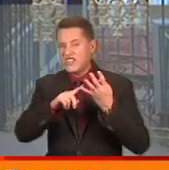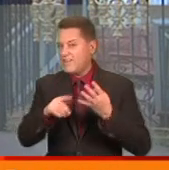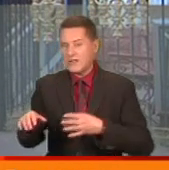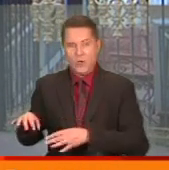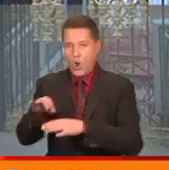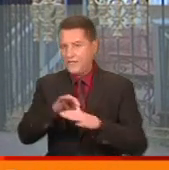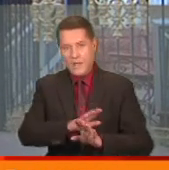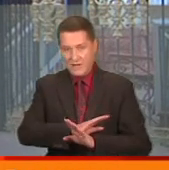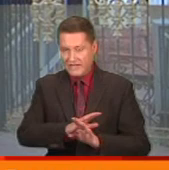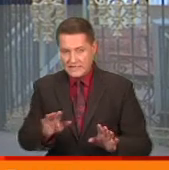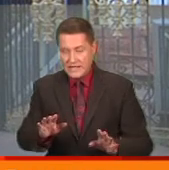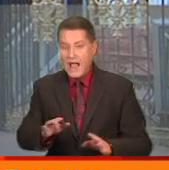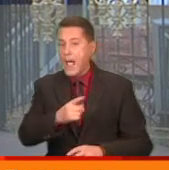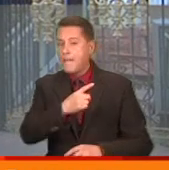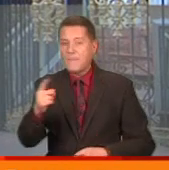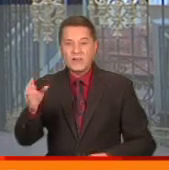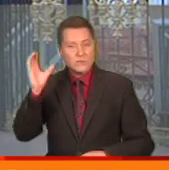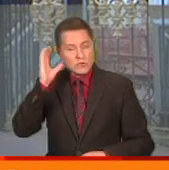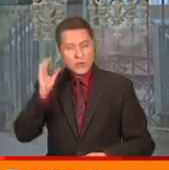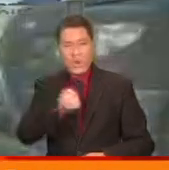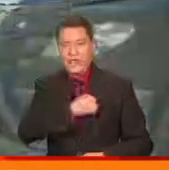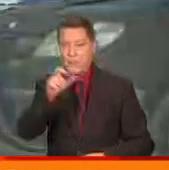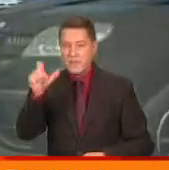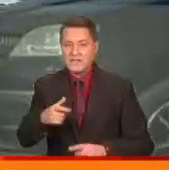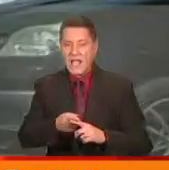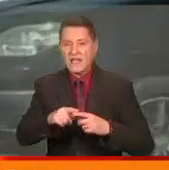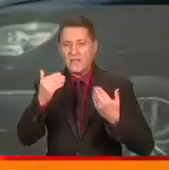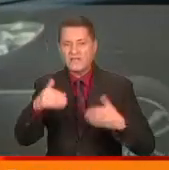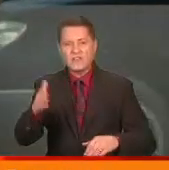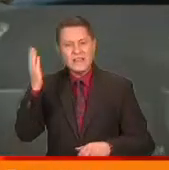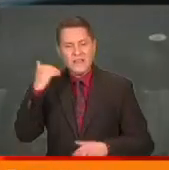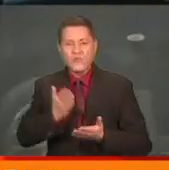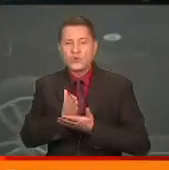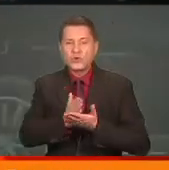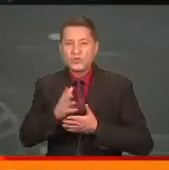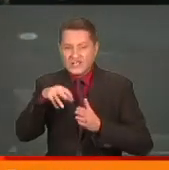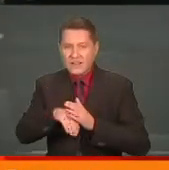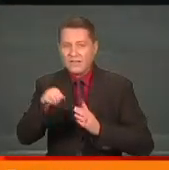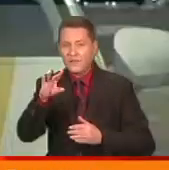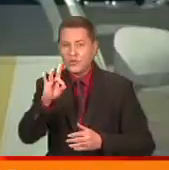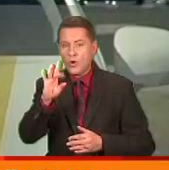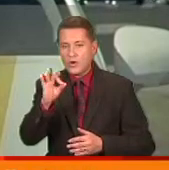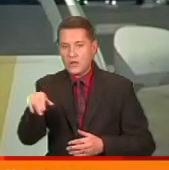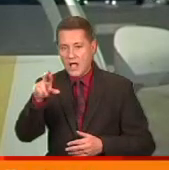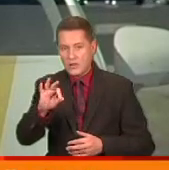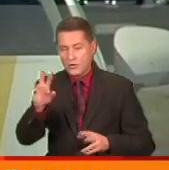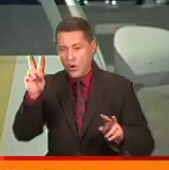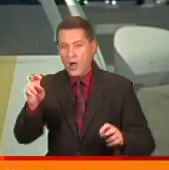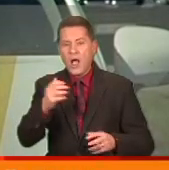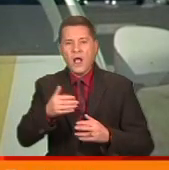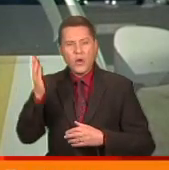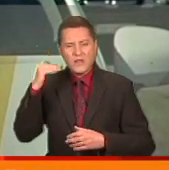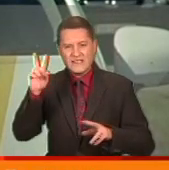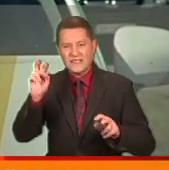привезли. Першим слухали бійця, який вже давно служив у торнадії, коли ще батальйон